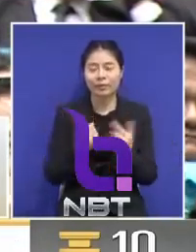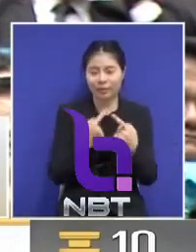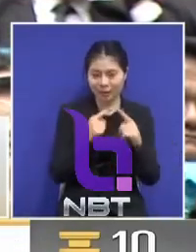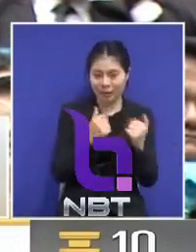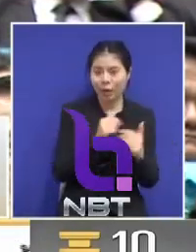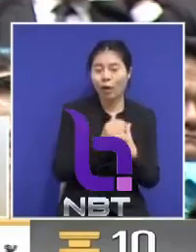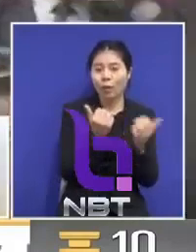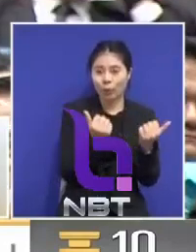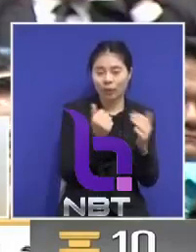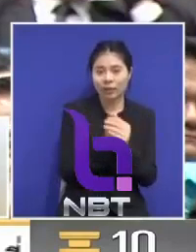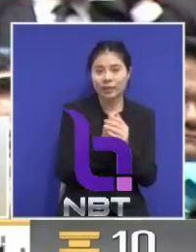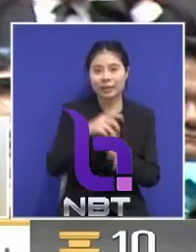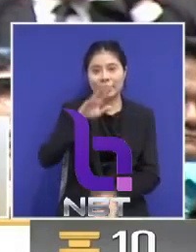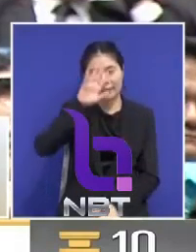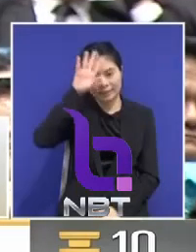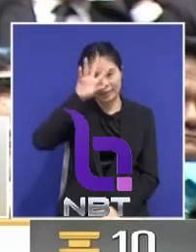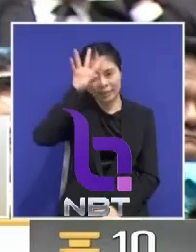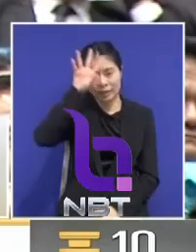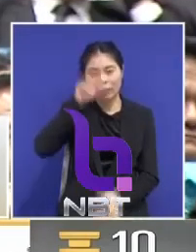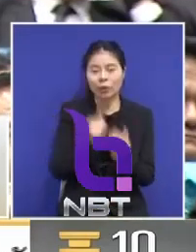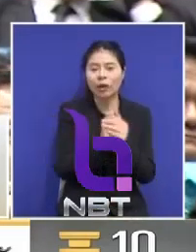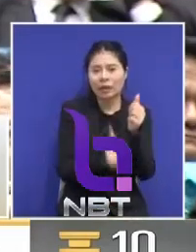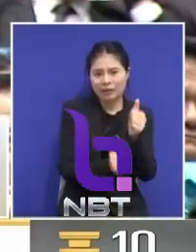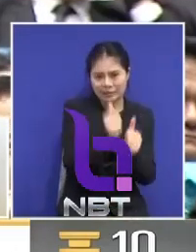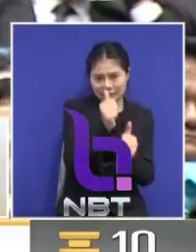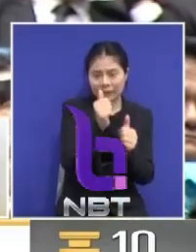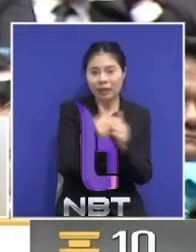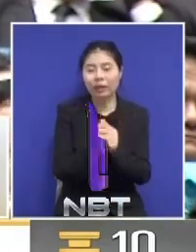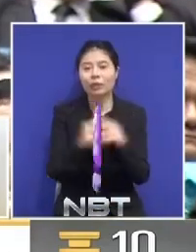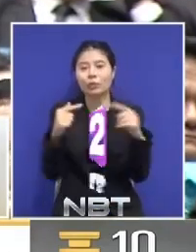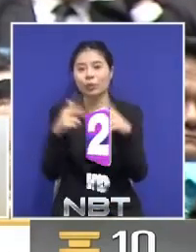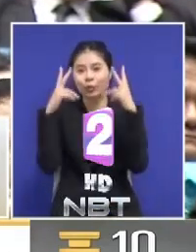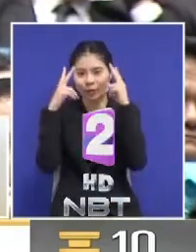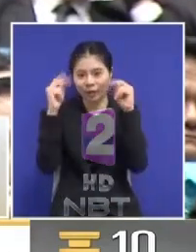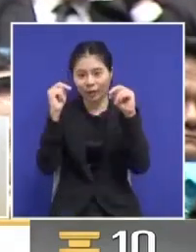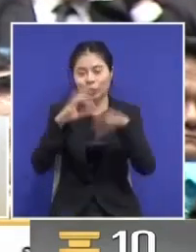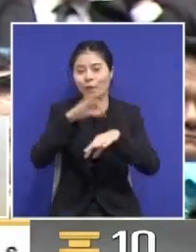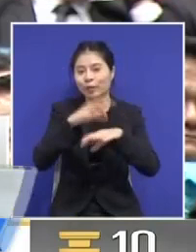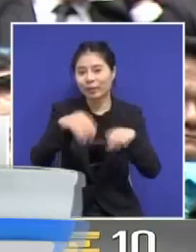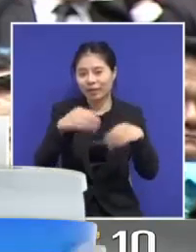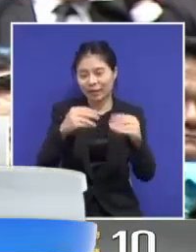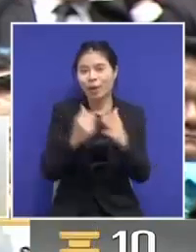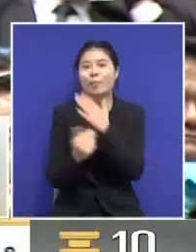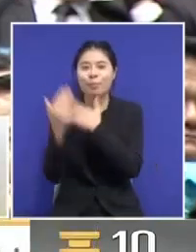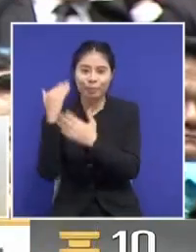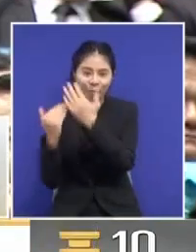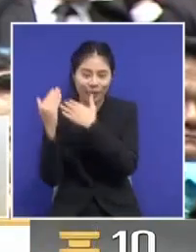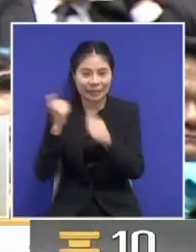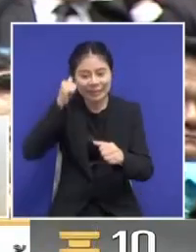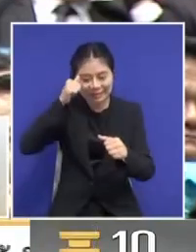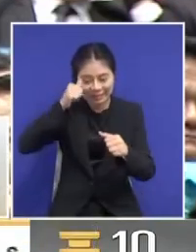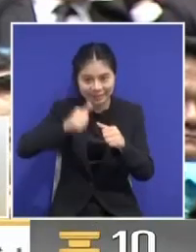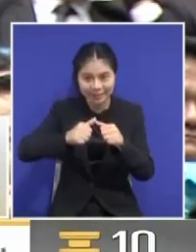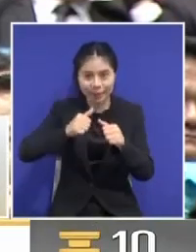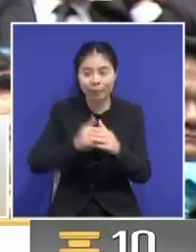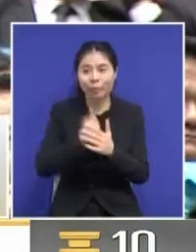เป็นนายกรัฐมนตรีมันจะเป็นประวัติศาสตร์อีกครั้งหนึ่งที่เรามีนายกรัฐมนตรีนอกส